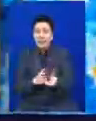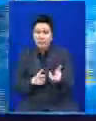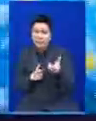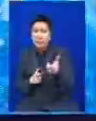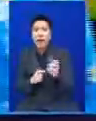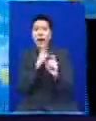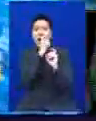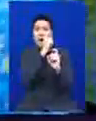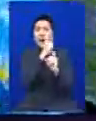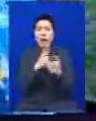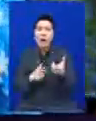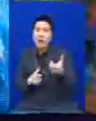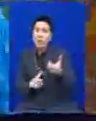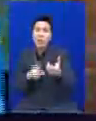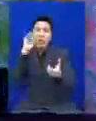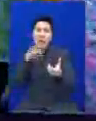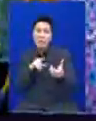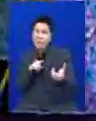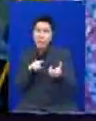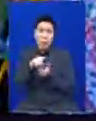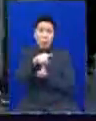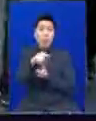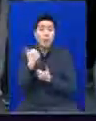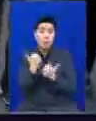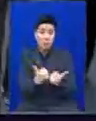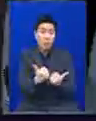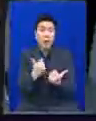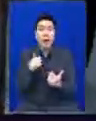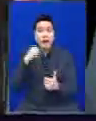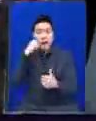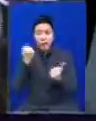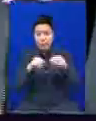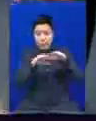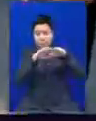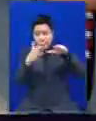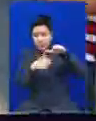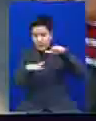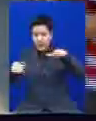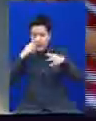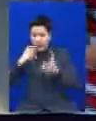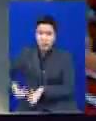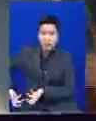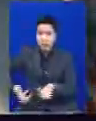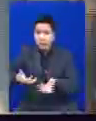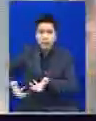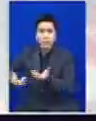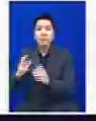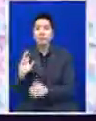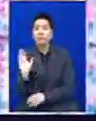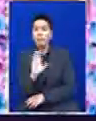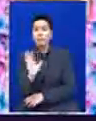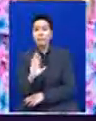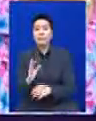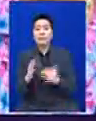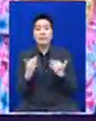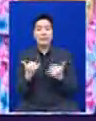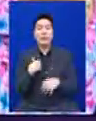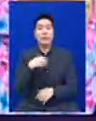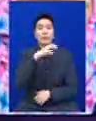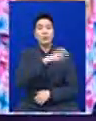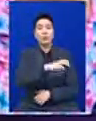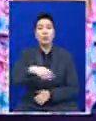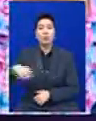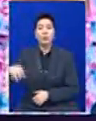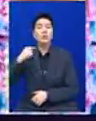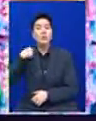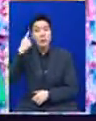ายโดยเฉพาะปืนฉีดน้ำแรงดันสูงและไม่นำน้ำใส่รถกระบะเล่นสาดน้ำกัน หลายหน่วยงานก็บูรณ